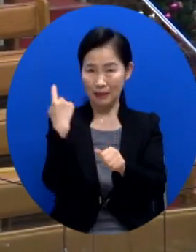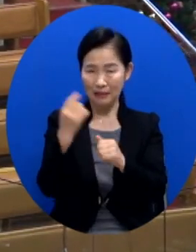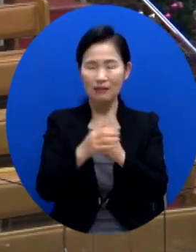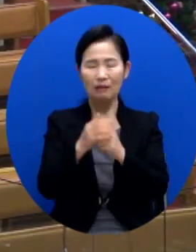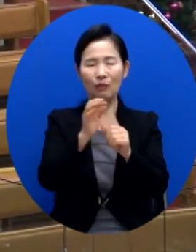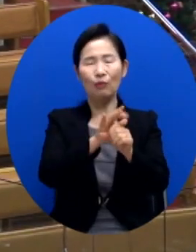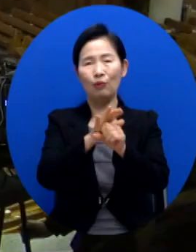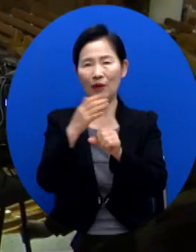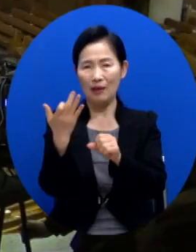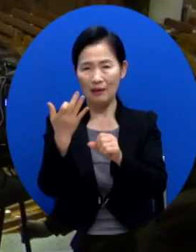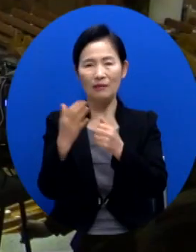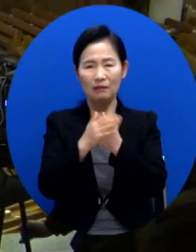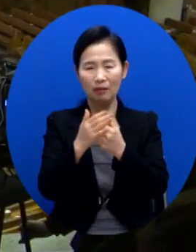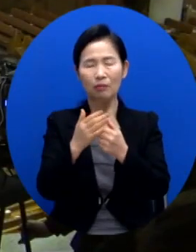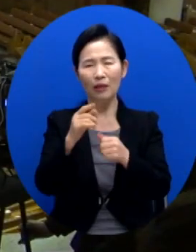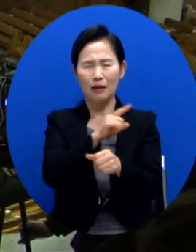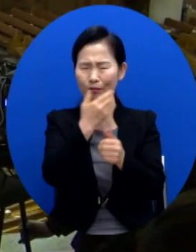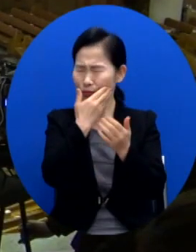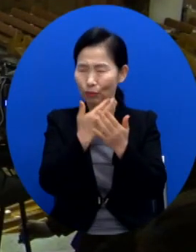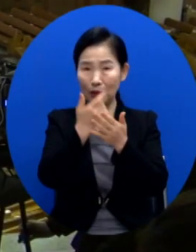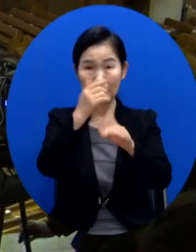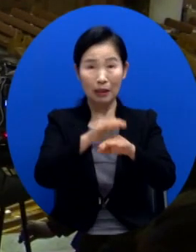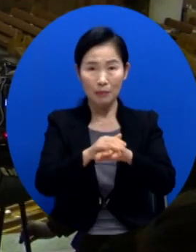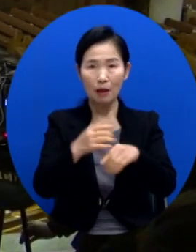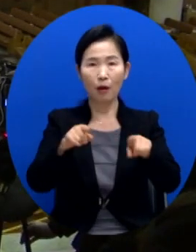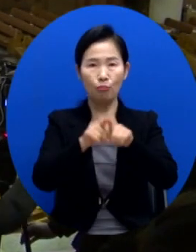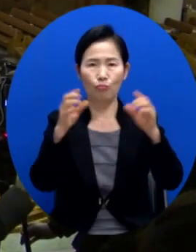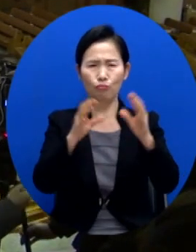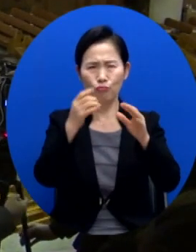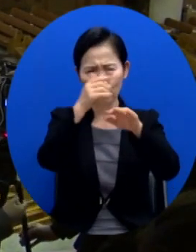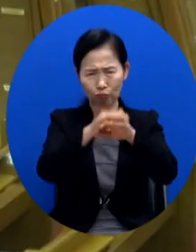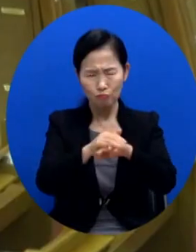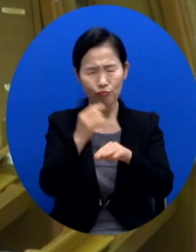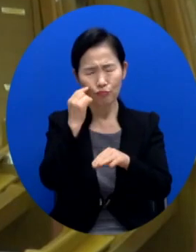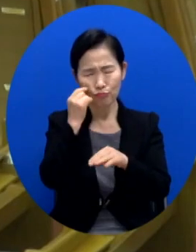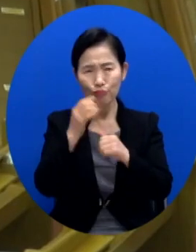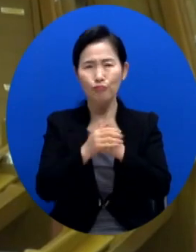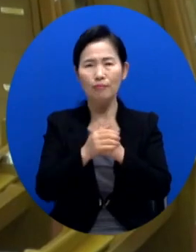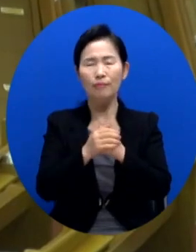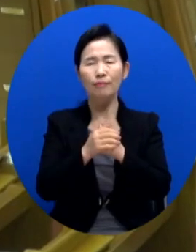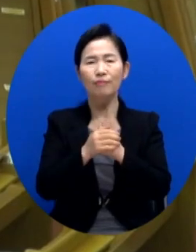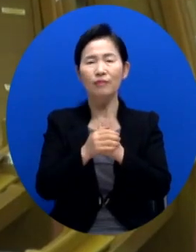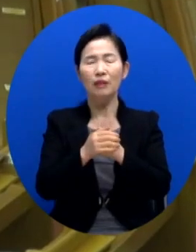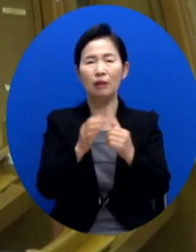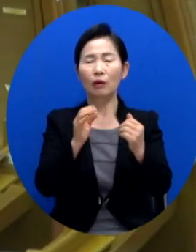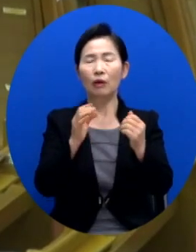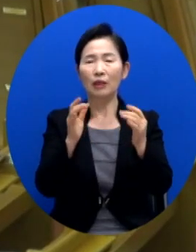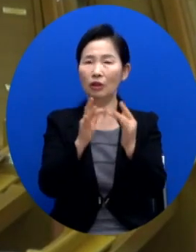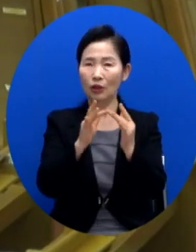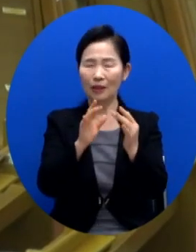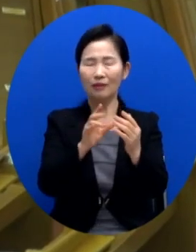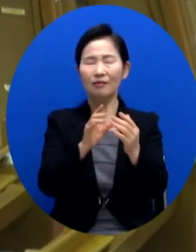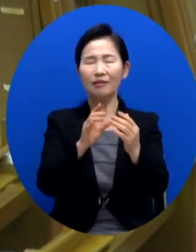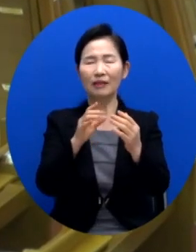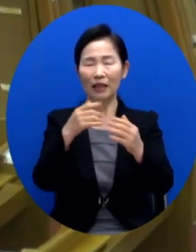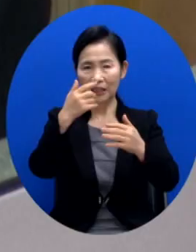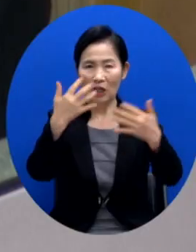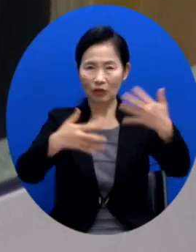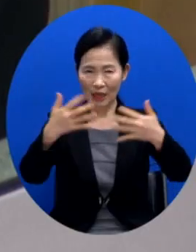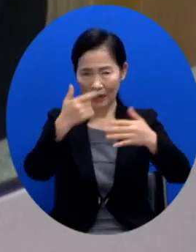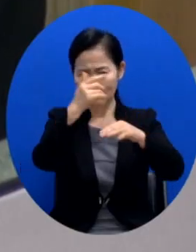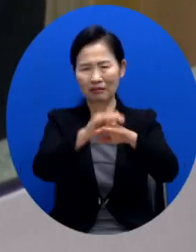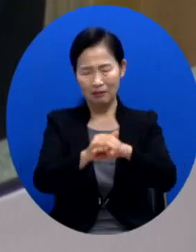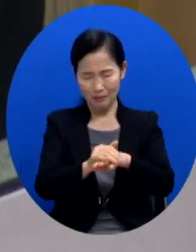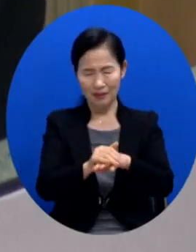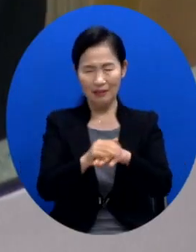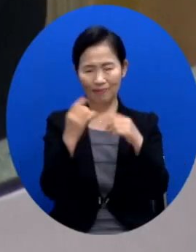신앙인에게는 가장 중요한 예배를 함께 모여 드리지 못했고 비대면 온라인 예배로 진행할 수밖에 없었습니다. 때문에